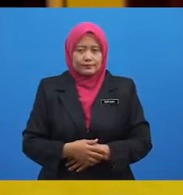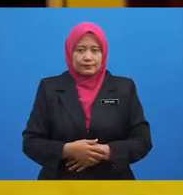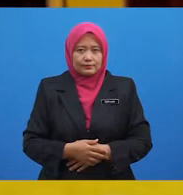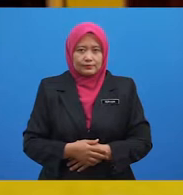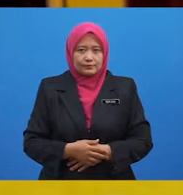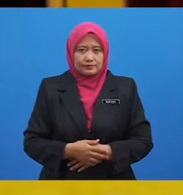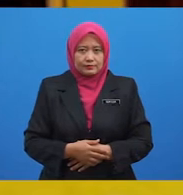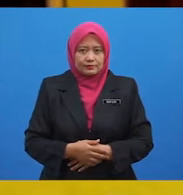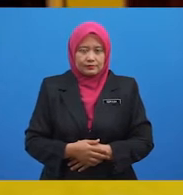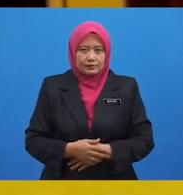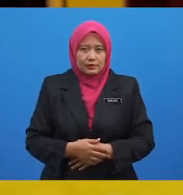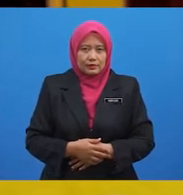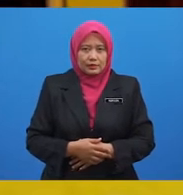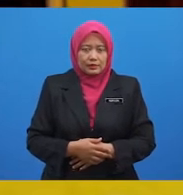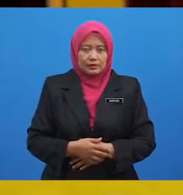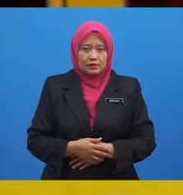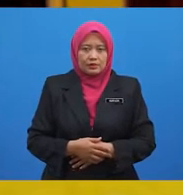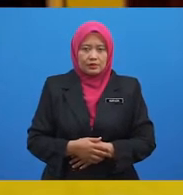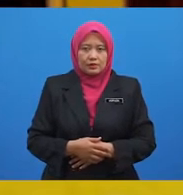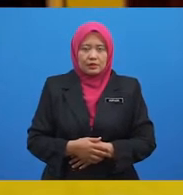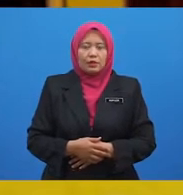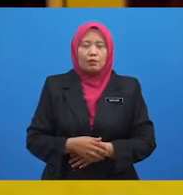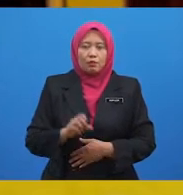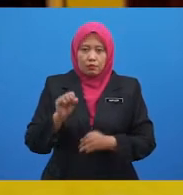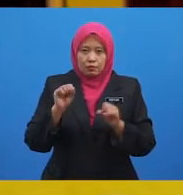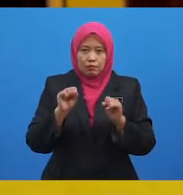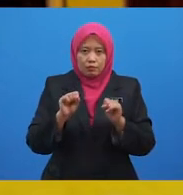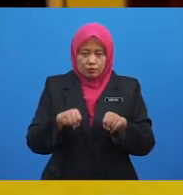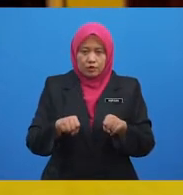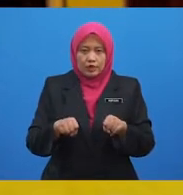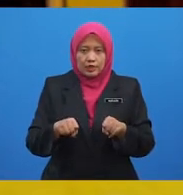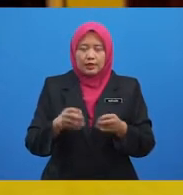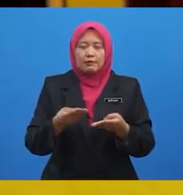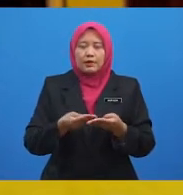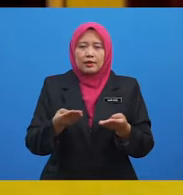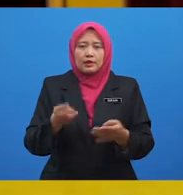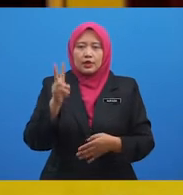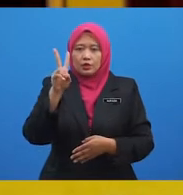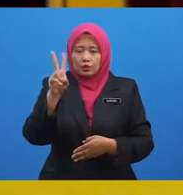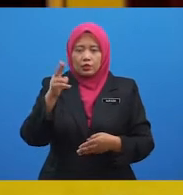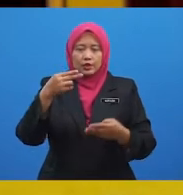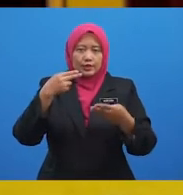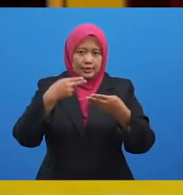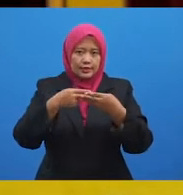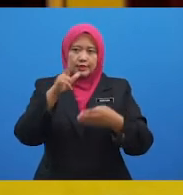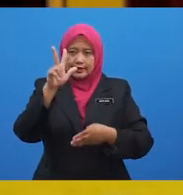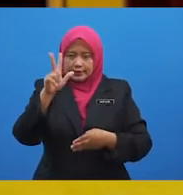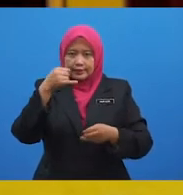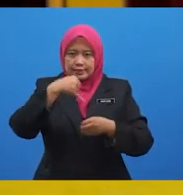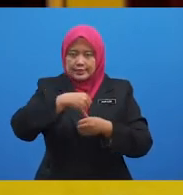yang diperuntukkan hanya 2 markah, jadi murid-murid bolehlah memberikan 2 hingga 3 isi